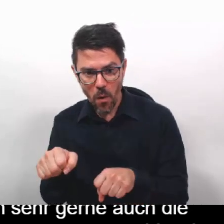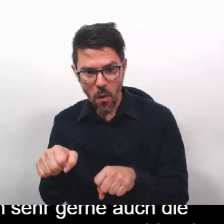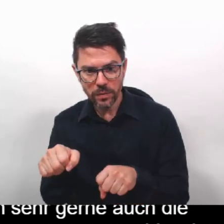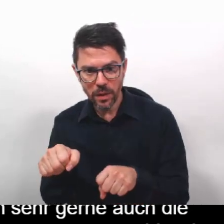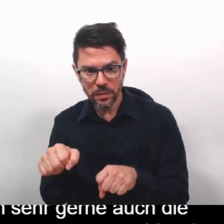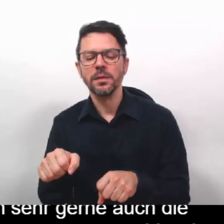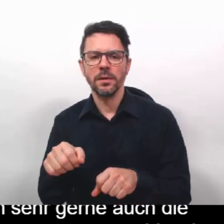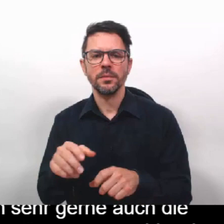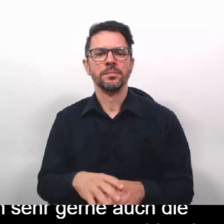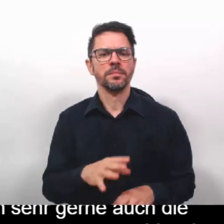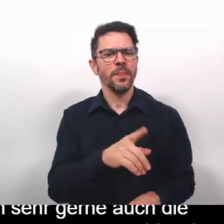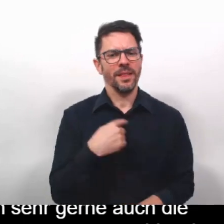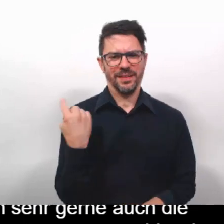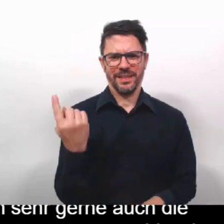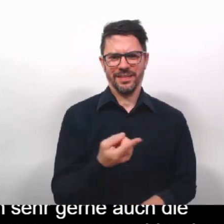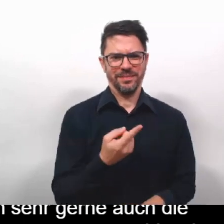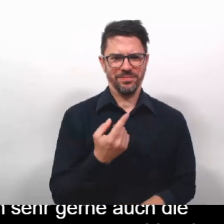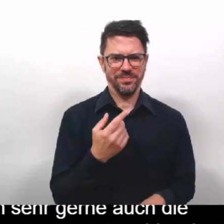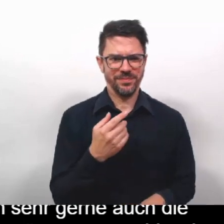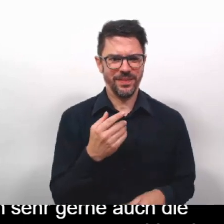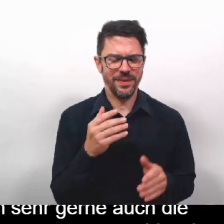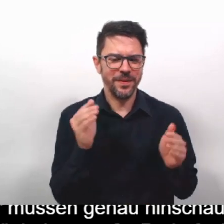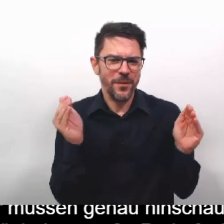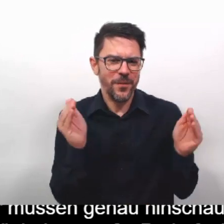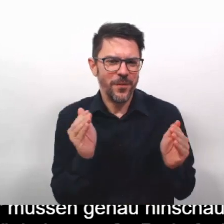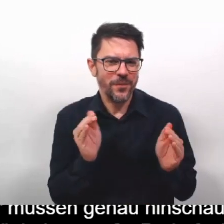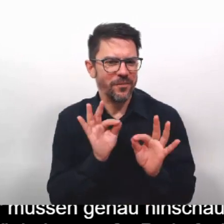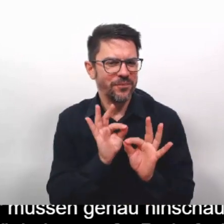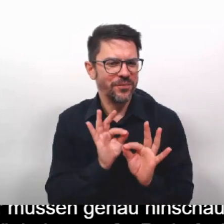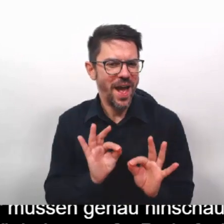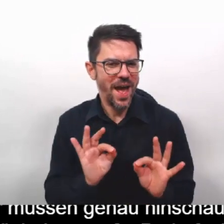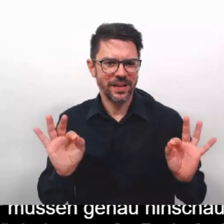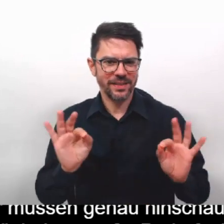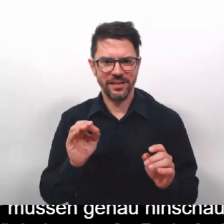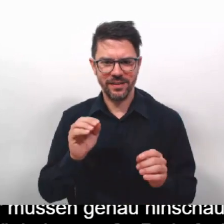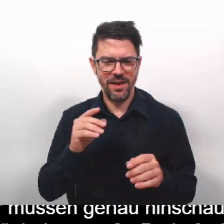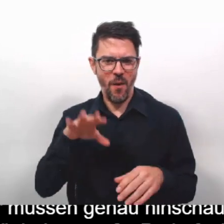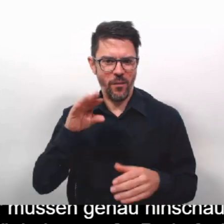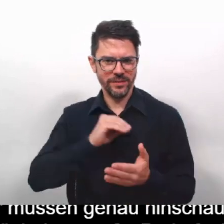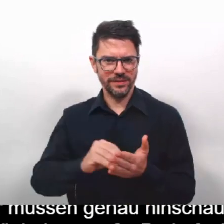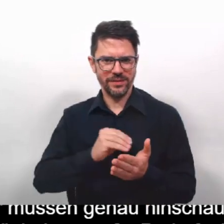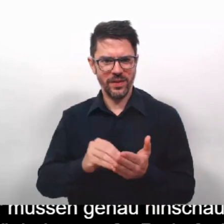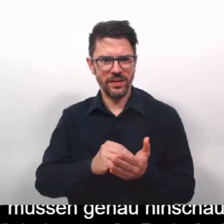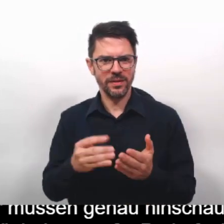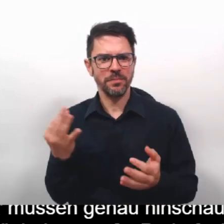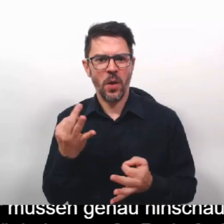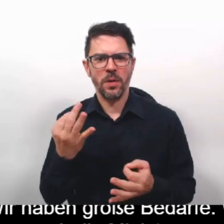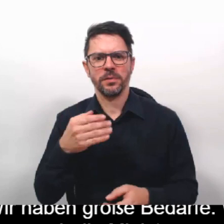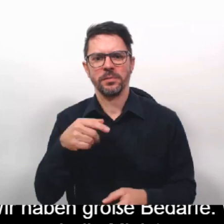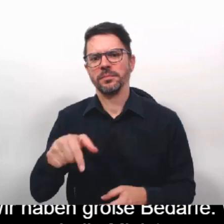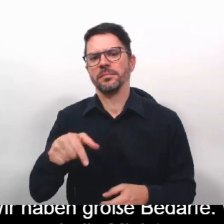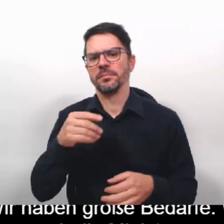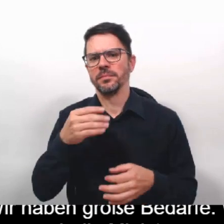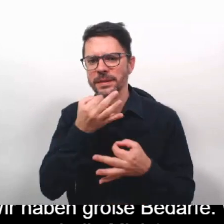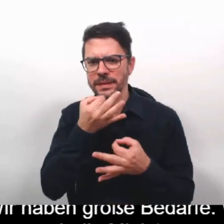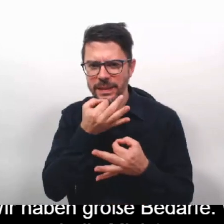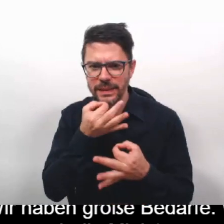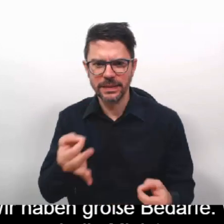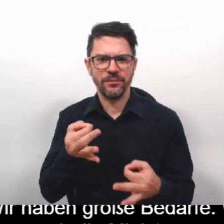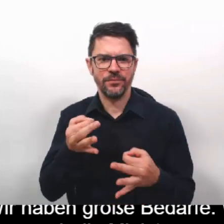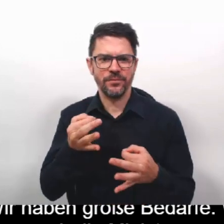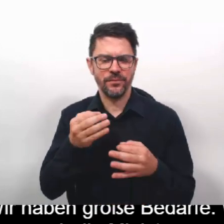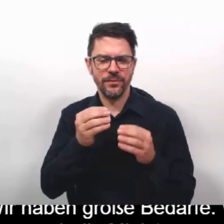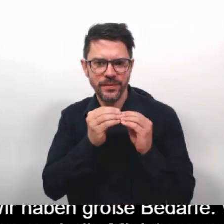der Innovationsentwicklung, einfach noch andere Ressourcen. Wir sind sehr dankbar, dass die bayerischen Kunsthochschulen auch noch